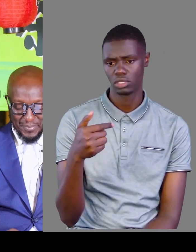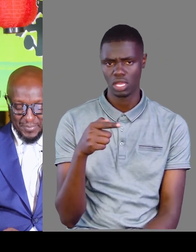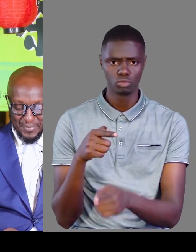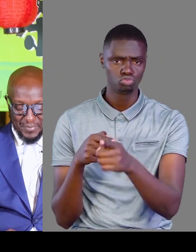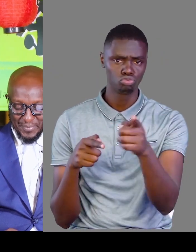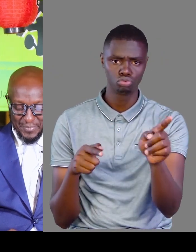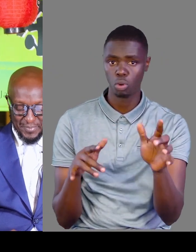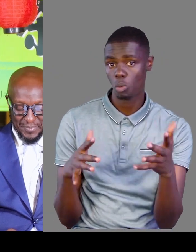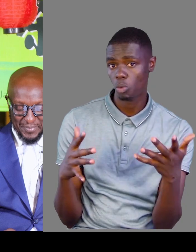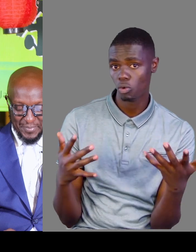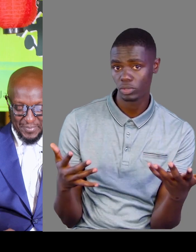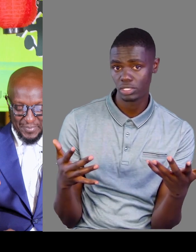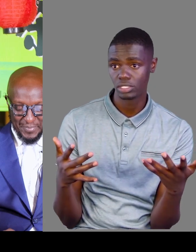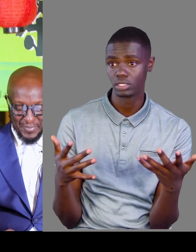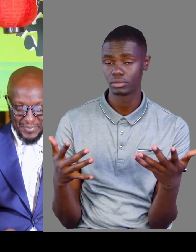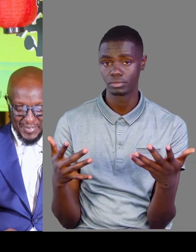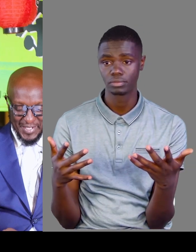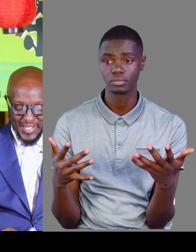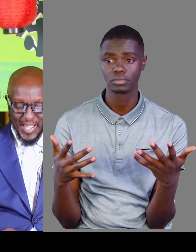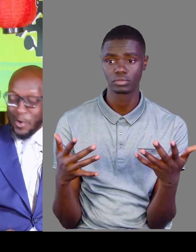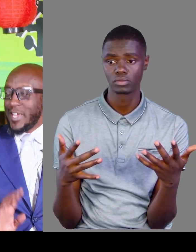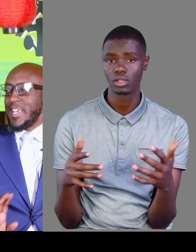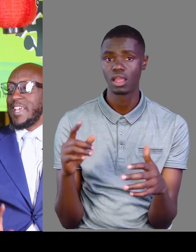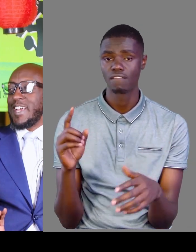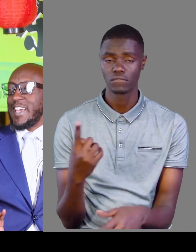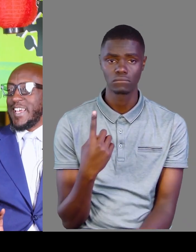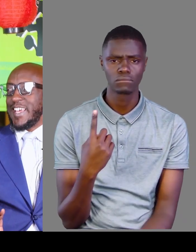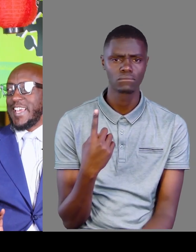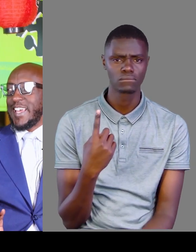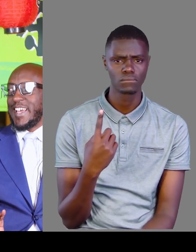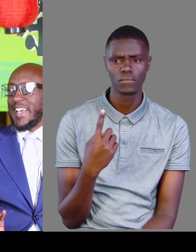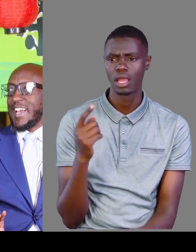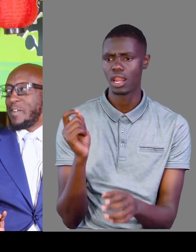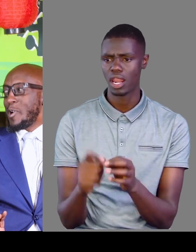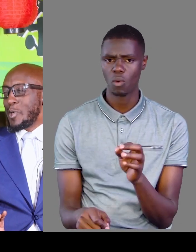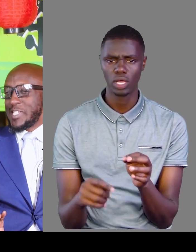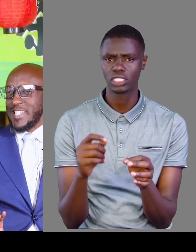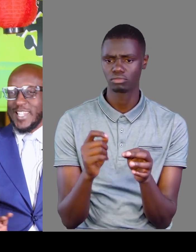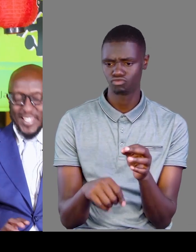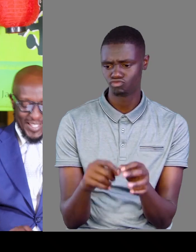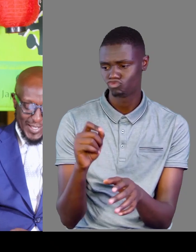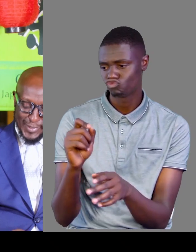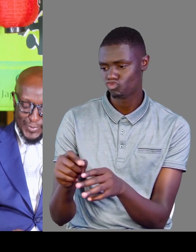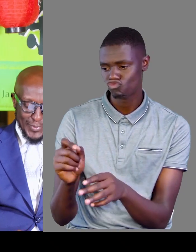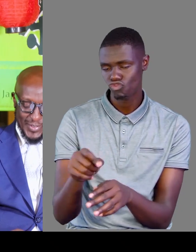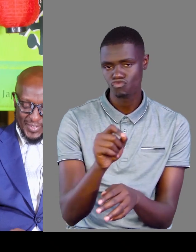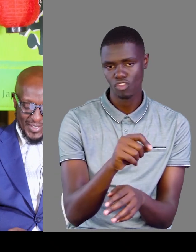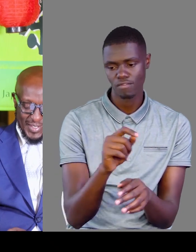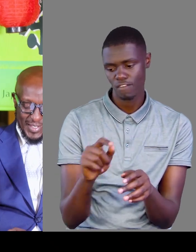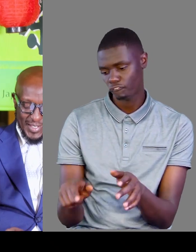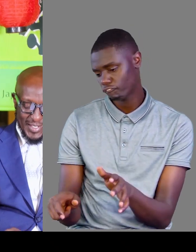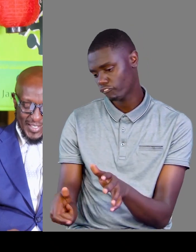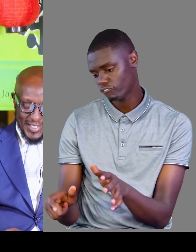poa, ni muko vipi? Nikifika home nicho kwanza miudu, na washa stove nasongeza tambi